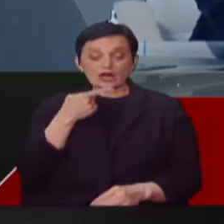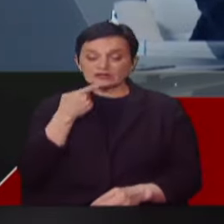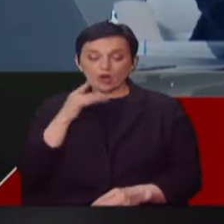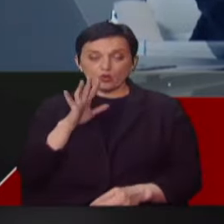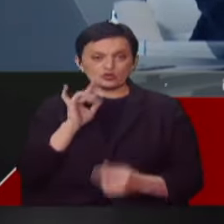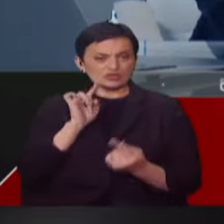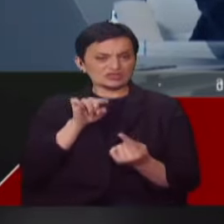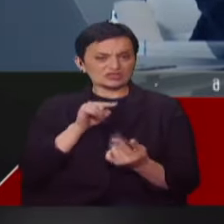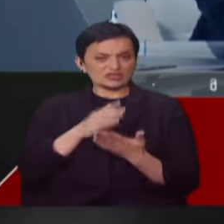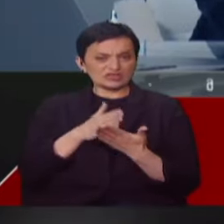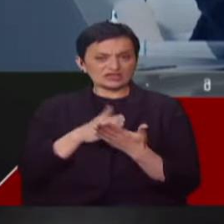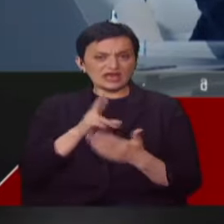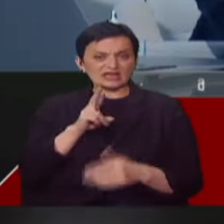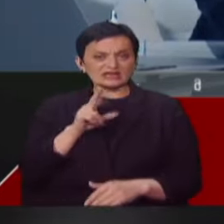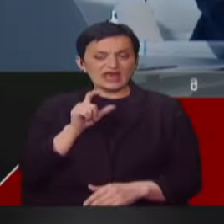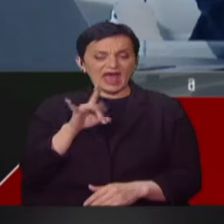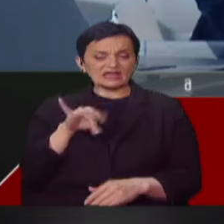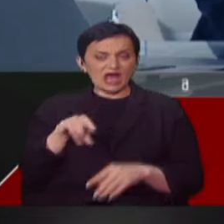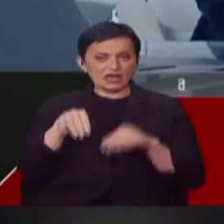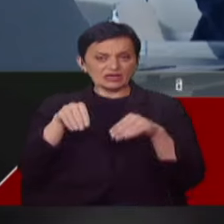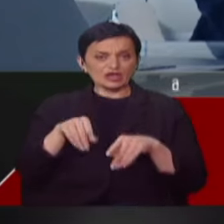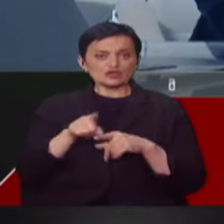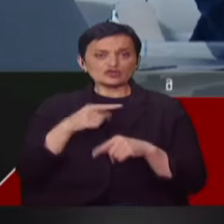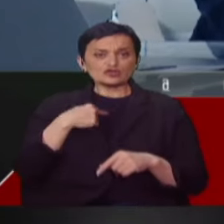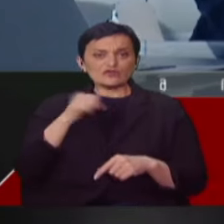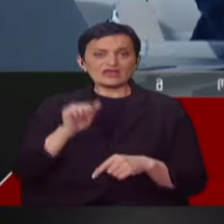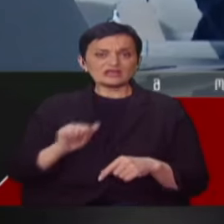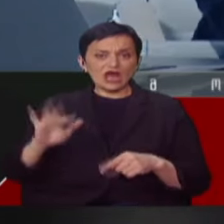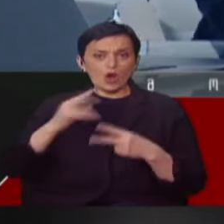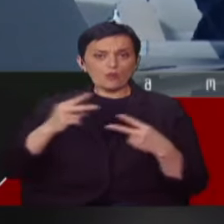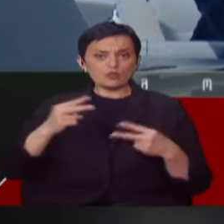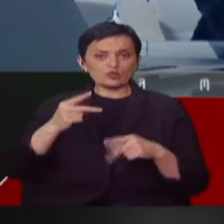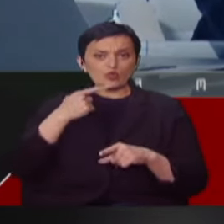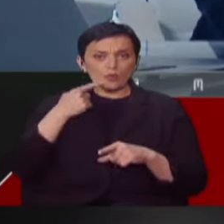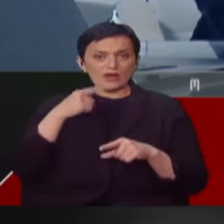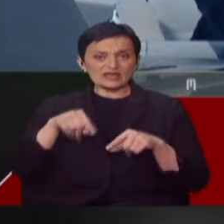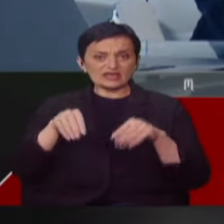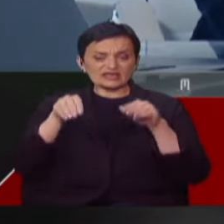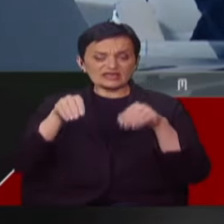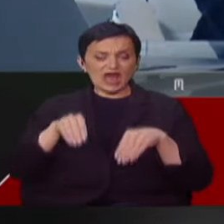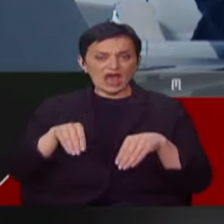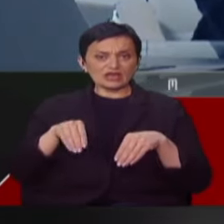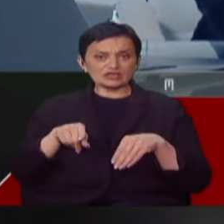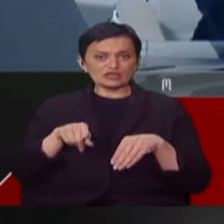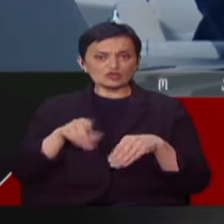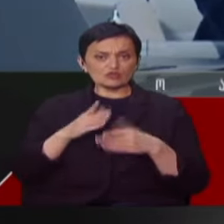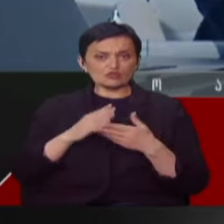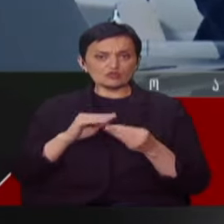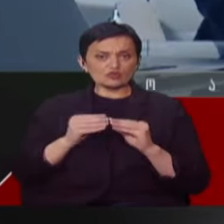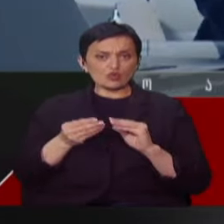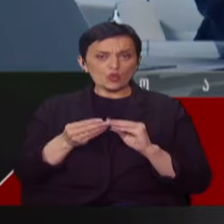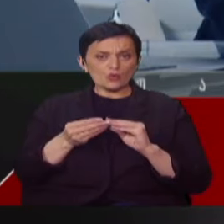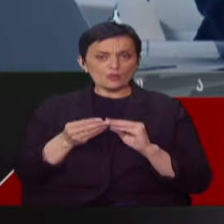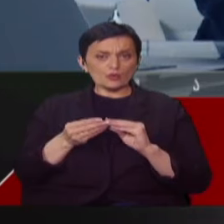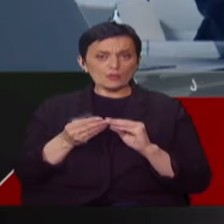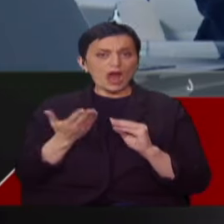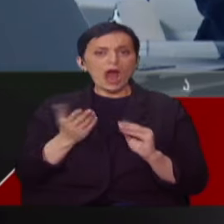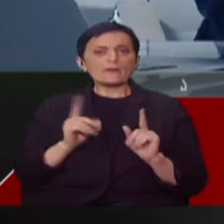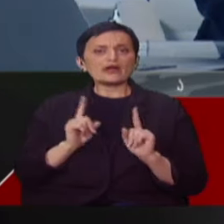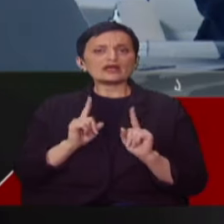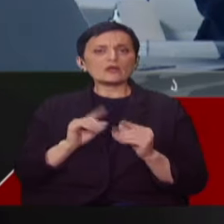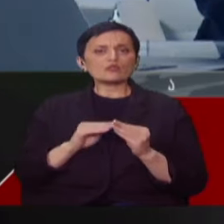ისინი წინააღმდეგი არიან დეკლარაციას შეავსონ და არ ჩვენ დასავლელ პარტნიორებს უთქვამთ, რომ დეკლარაციის შევსება არის პრობლემა. აბა რა